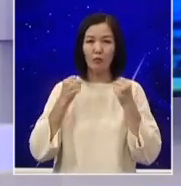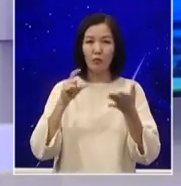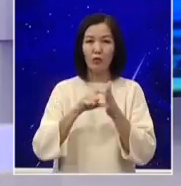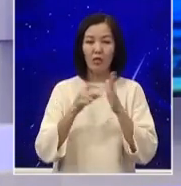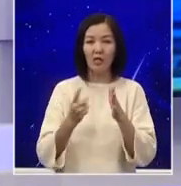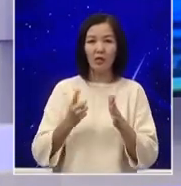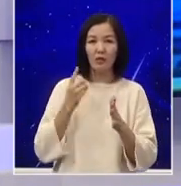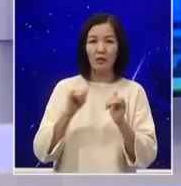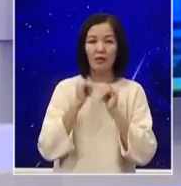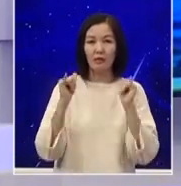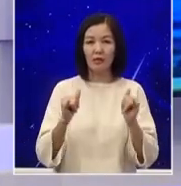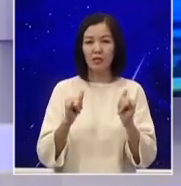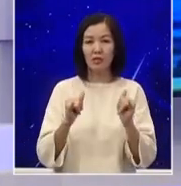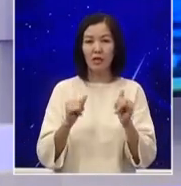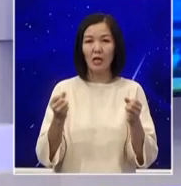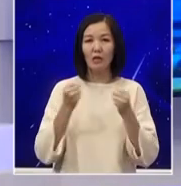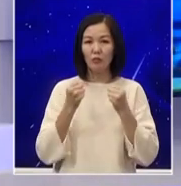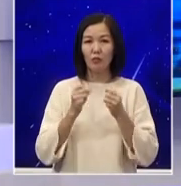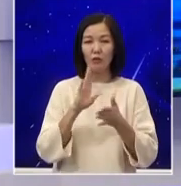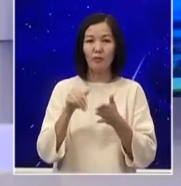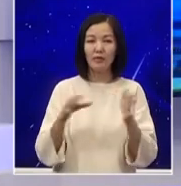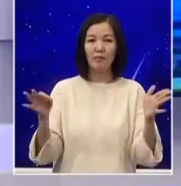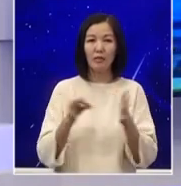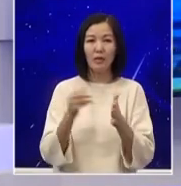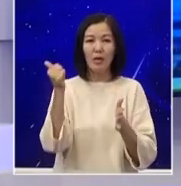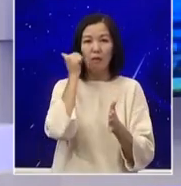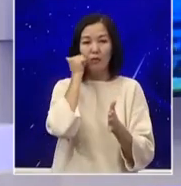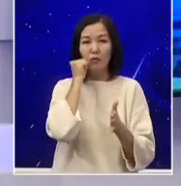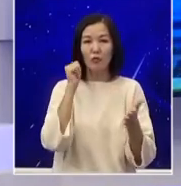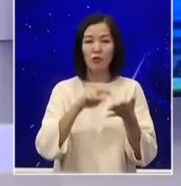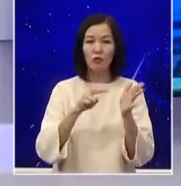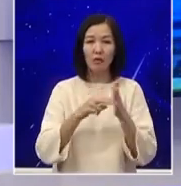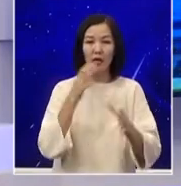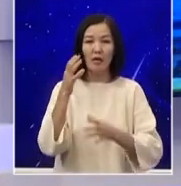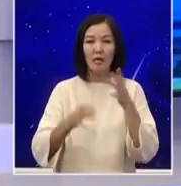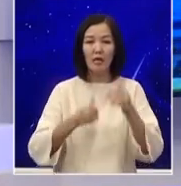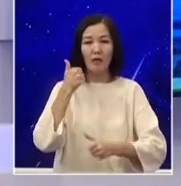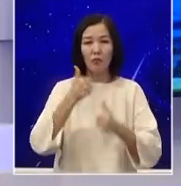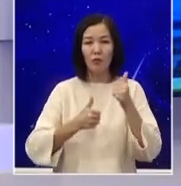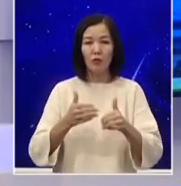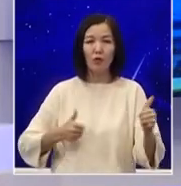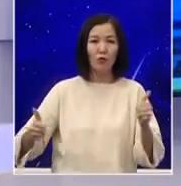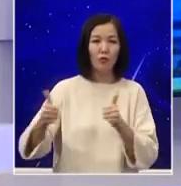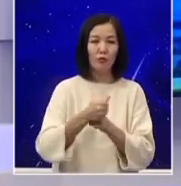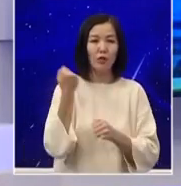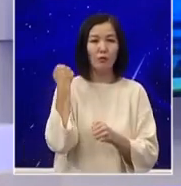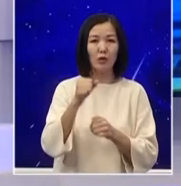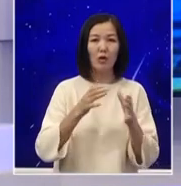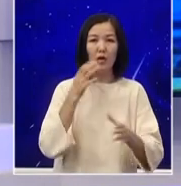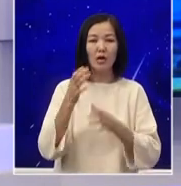спорт залда шеберлігін шыңдайды. Балуандардың басты мақсаты Мәскеуде жоспарланған әлем кубогінде топ